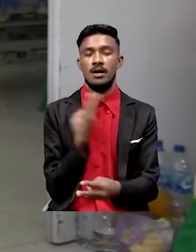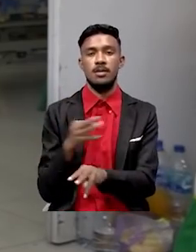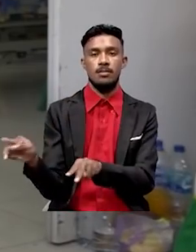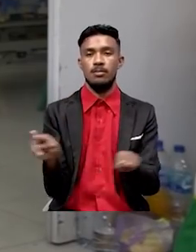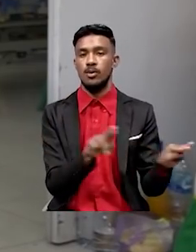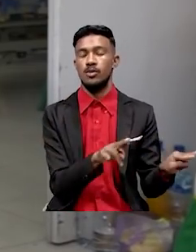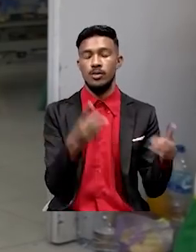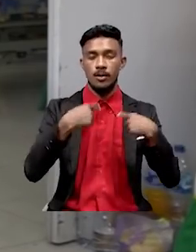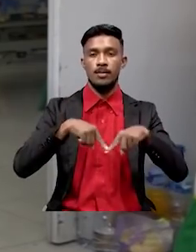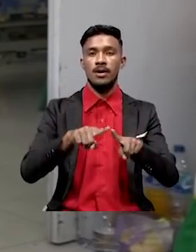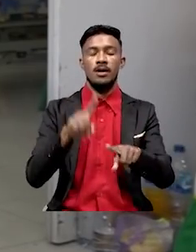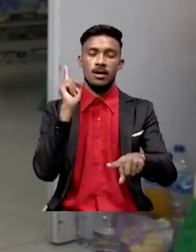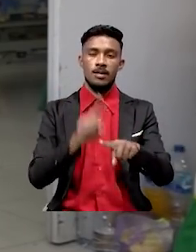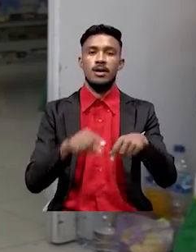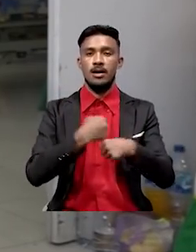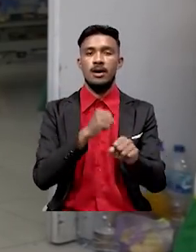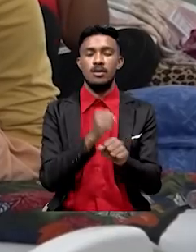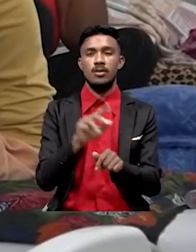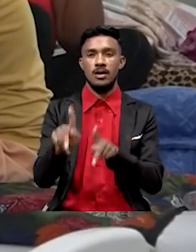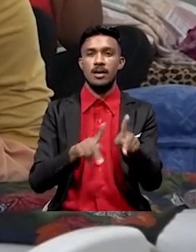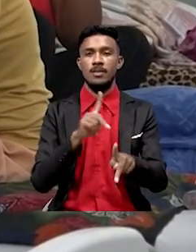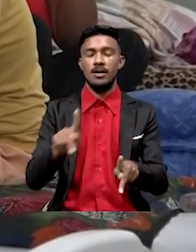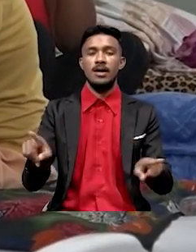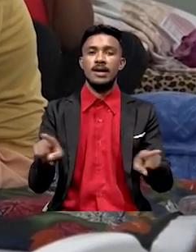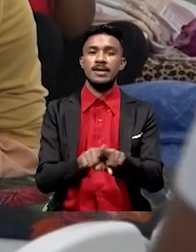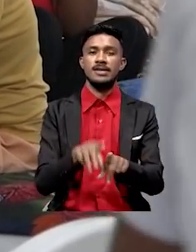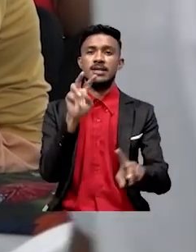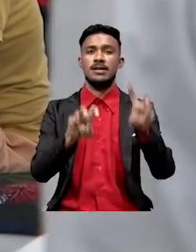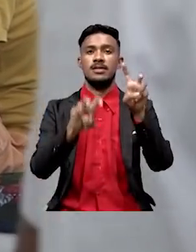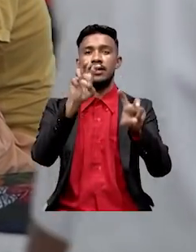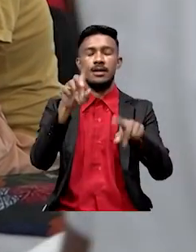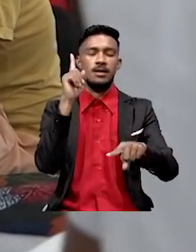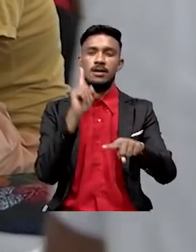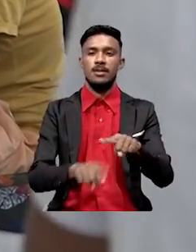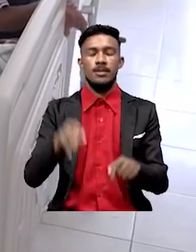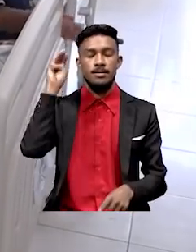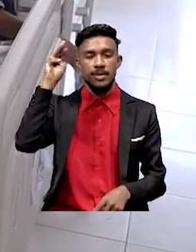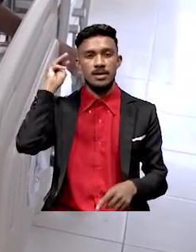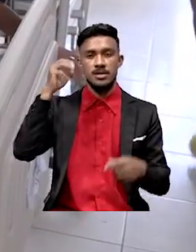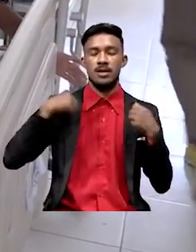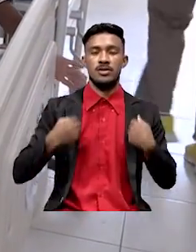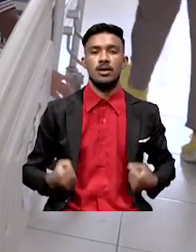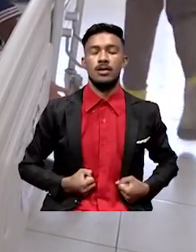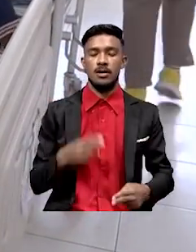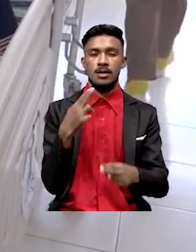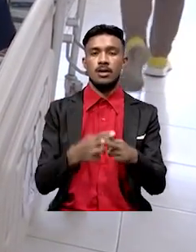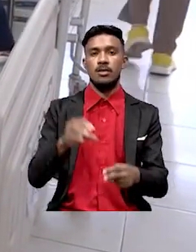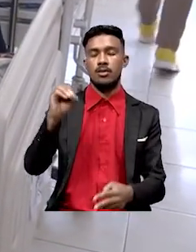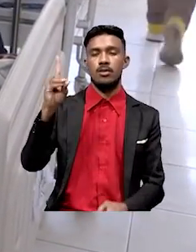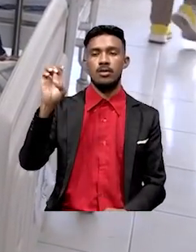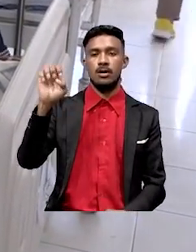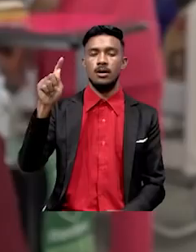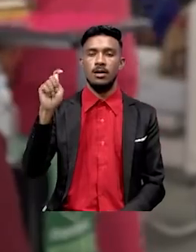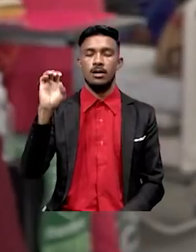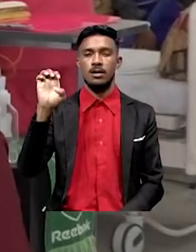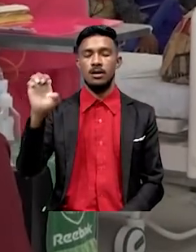halo povo sira ki kuang sai hanesan los itani piau. Hatam Pakistan ne, Ministra Saúde Odete Maria Freitas Belo hateten, família paciente